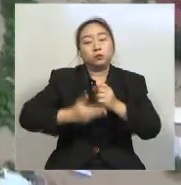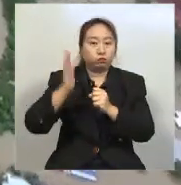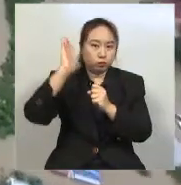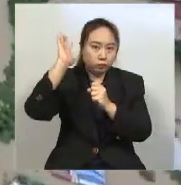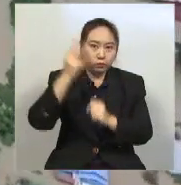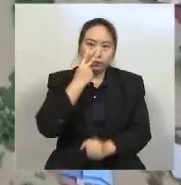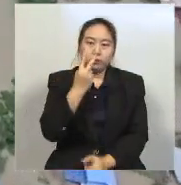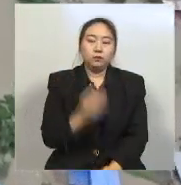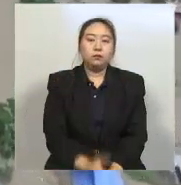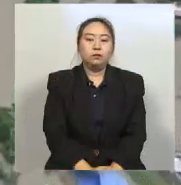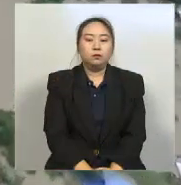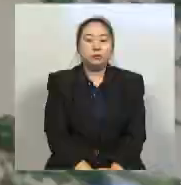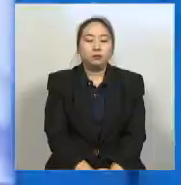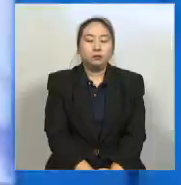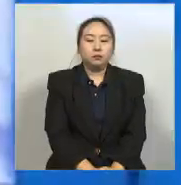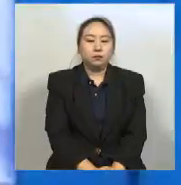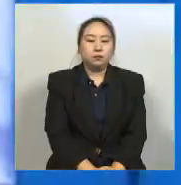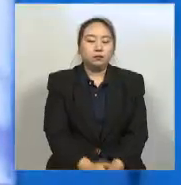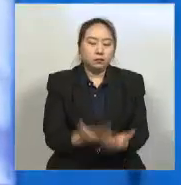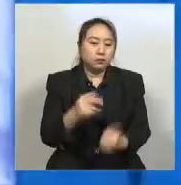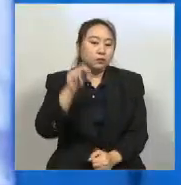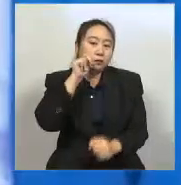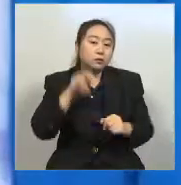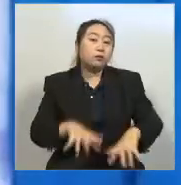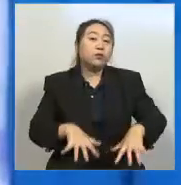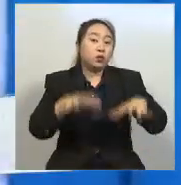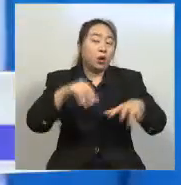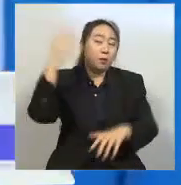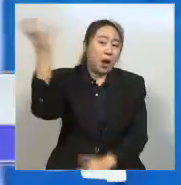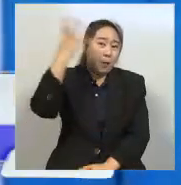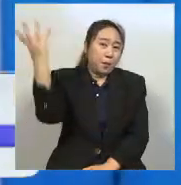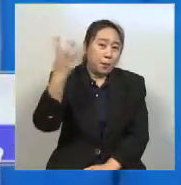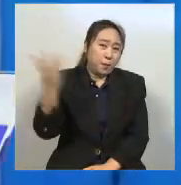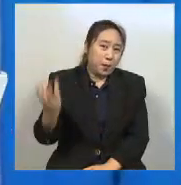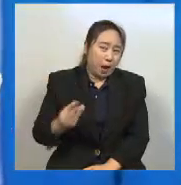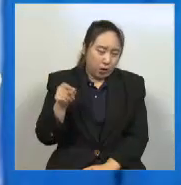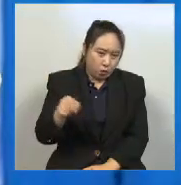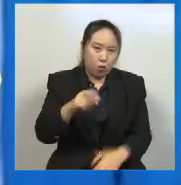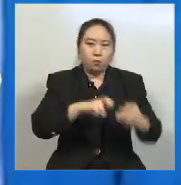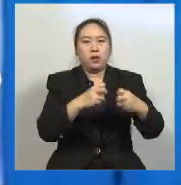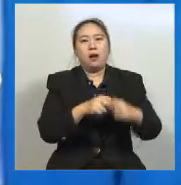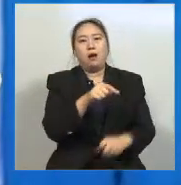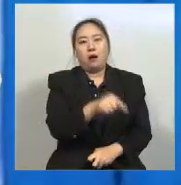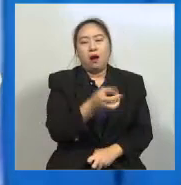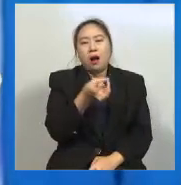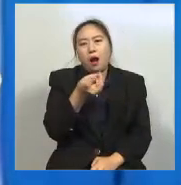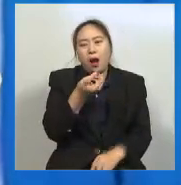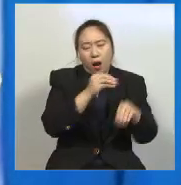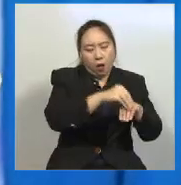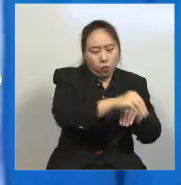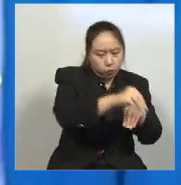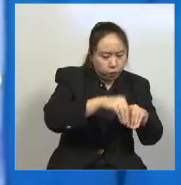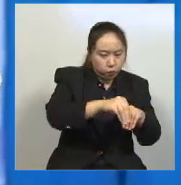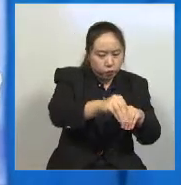ชย์ค่ะ อุทกภัยที่มาเนี่ยพายุที่มามันทำให้เกิดไร่นาข้าวประชาชน